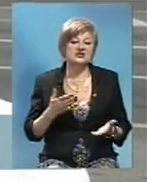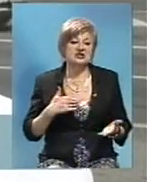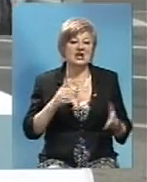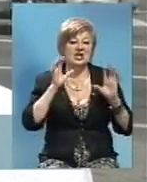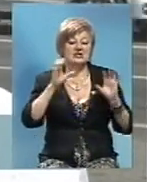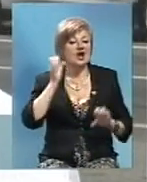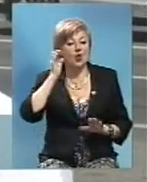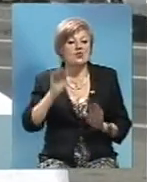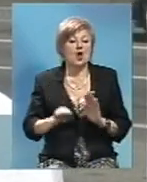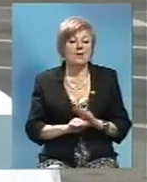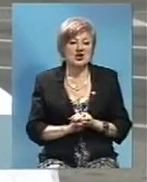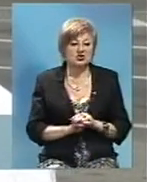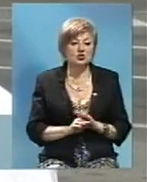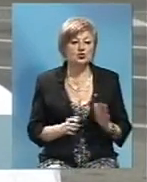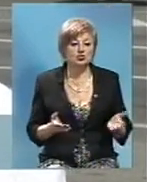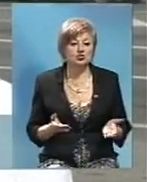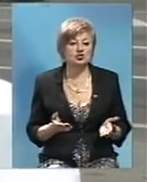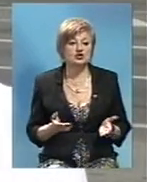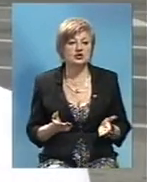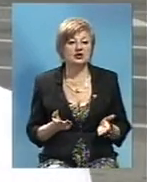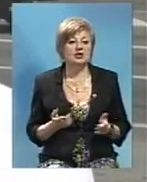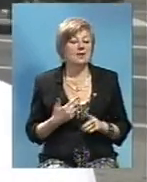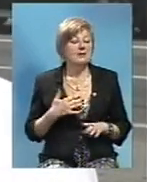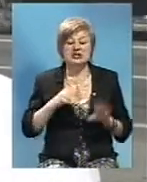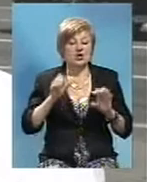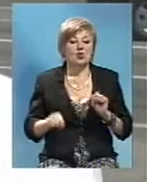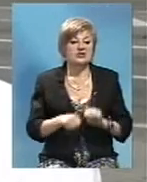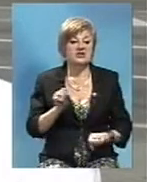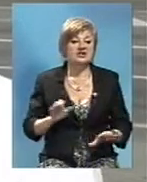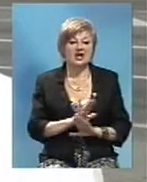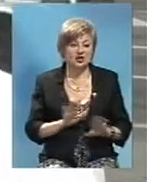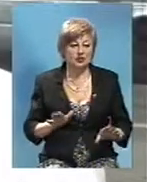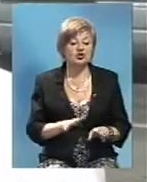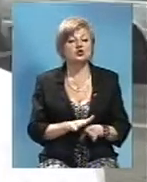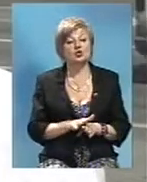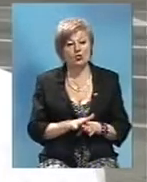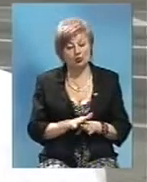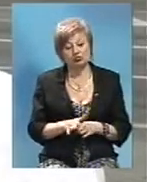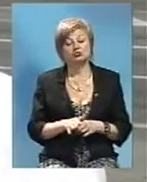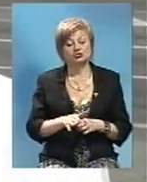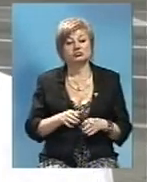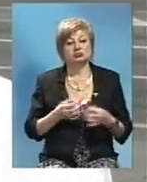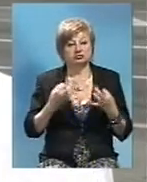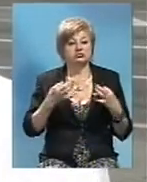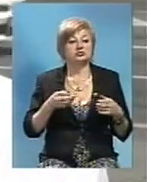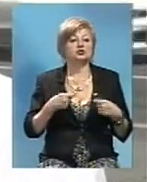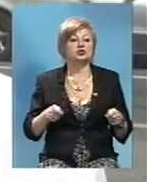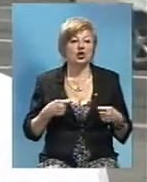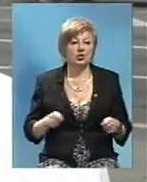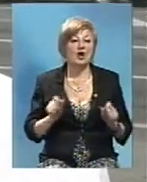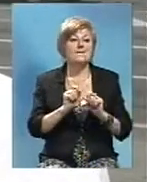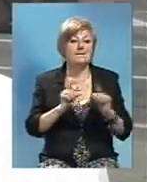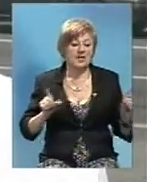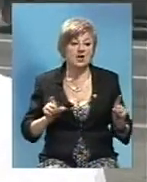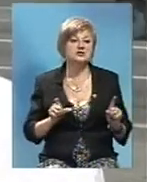законопослушная, законов и всяких нормативных актов мы не нарушаем, работаем полностью в правовом поле, поэтому как бы магазин